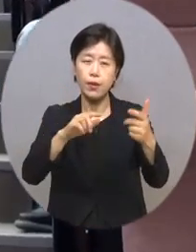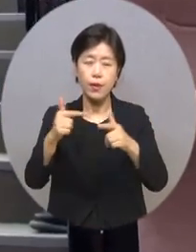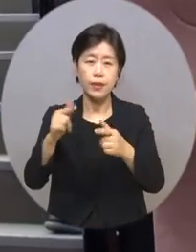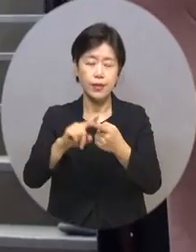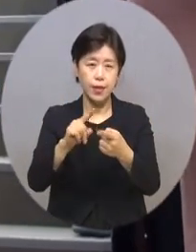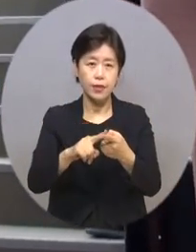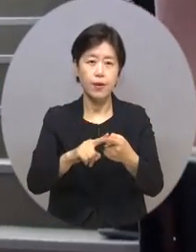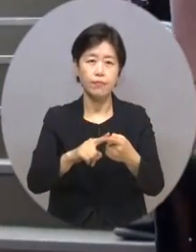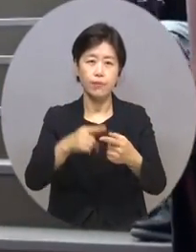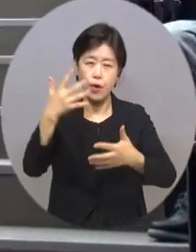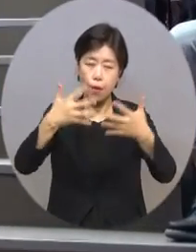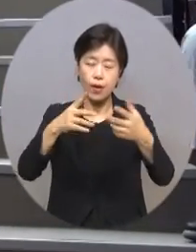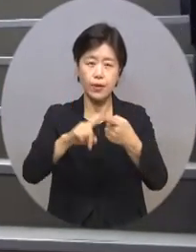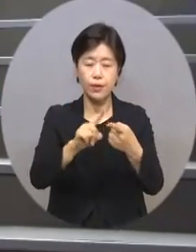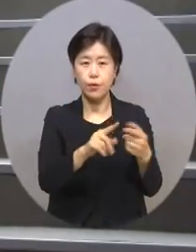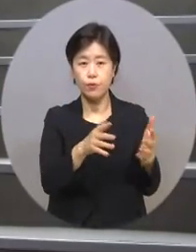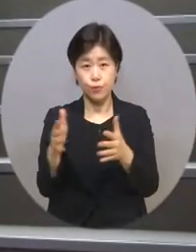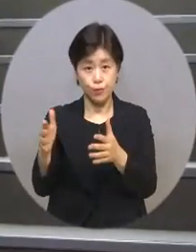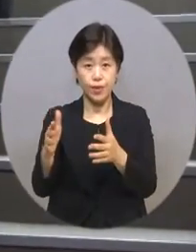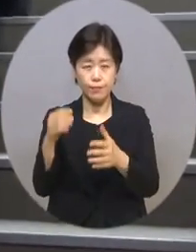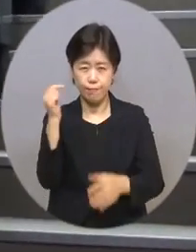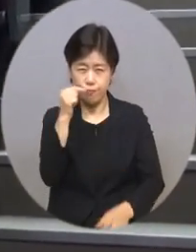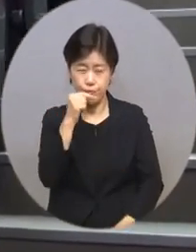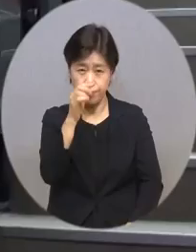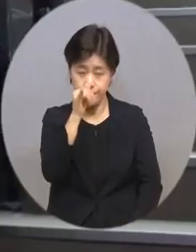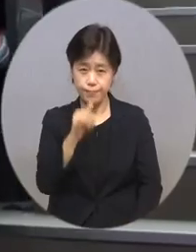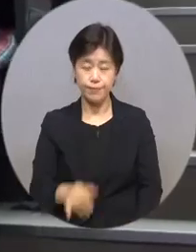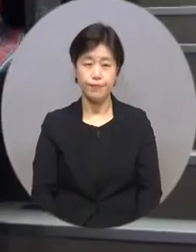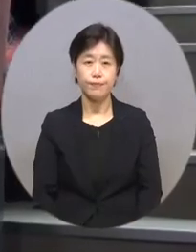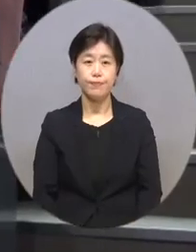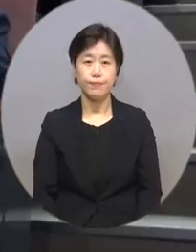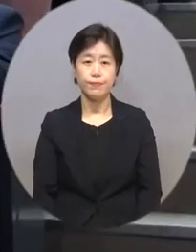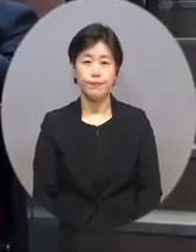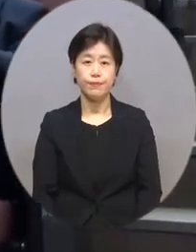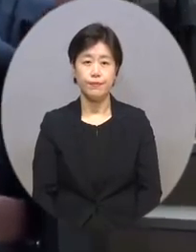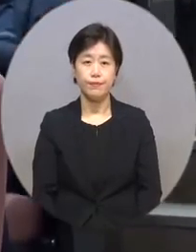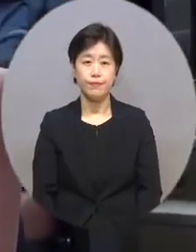꼼꼼히 짚어보는 시간이었습니다. 복지TV 연기방송 정은선입니다.